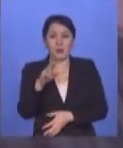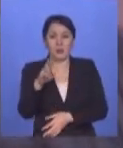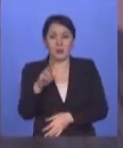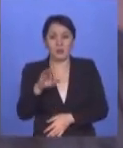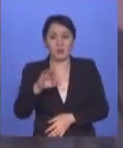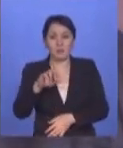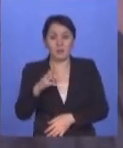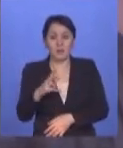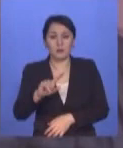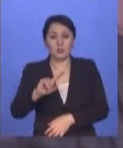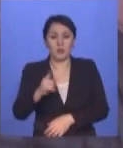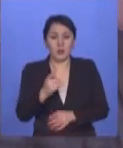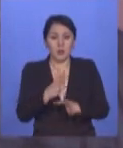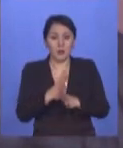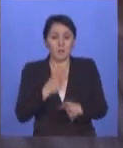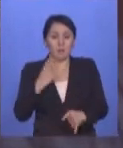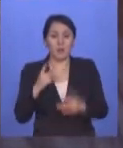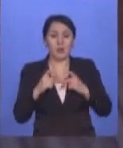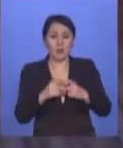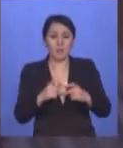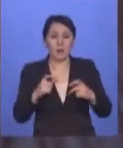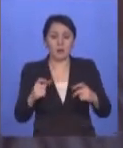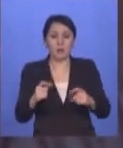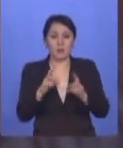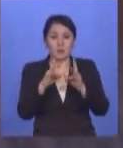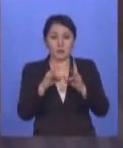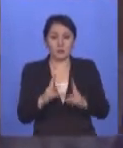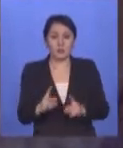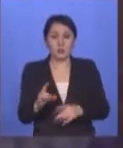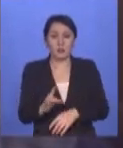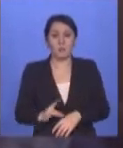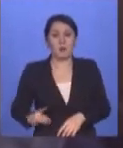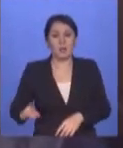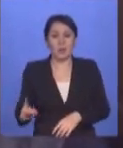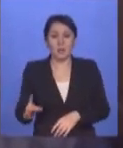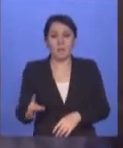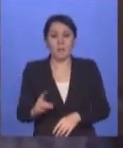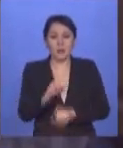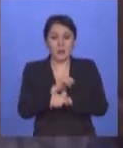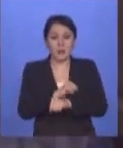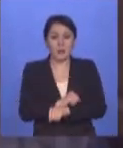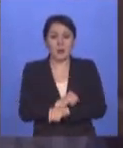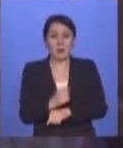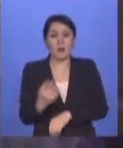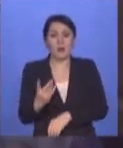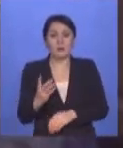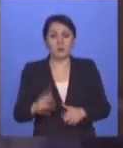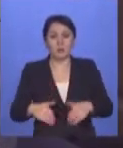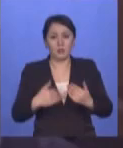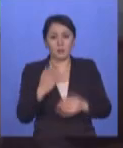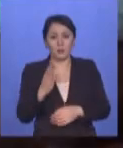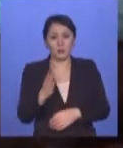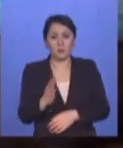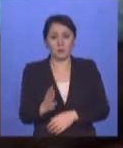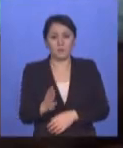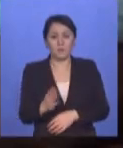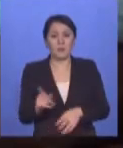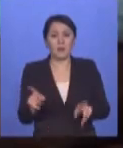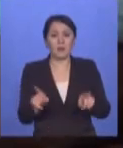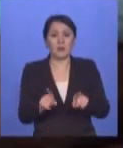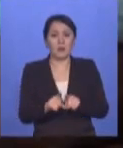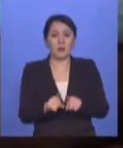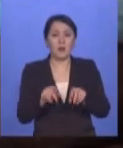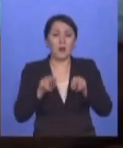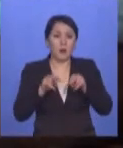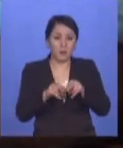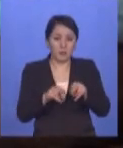жібереміз. Жалпы бірінші кезекте заттарды қатты зардап шеккен отбасыларға таратамыз. Артылып жатса, мұқтаж жандарға біртіндеп үлестіріп шығамыз. Сондай-ақ